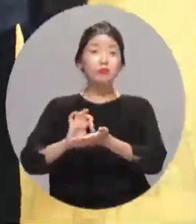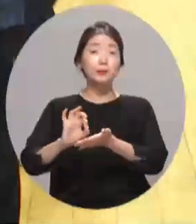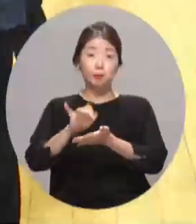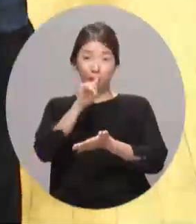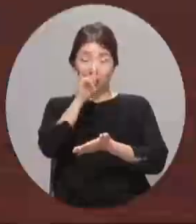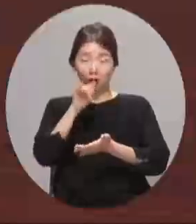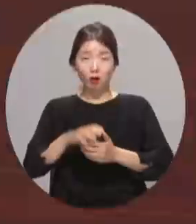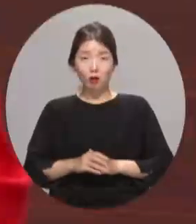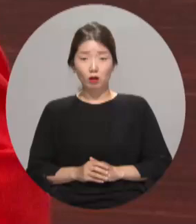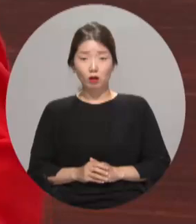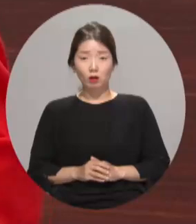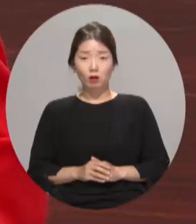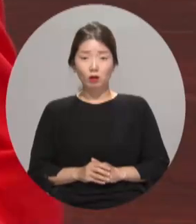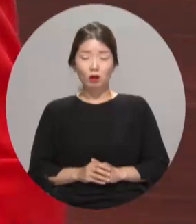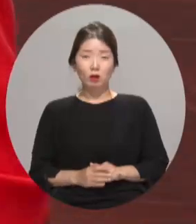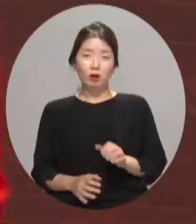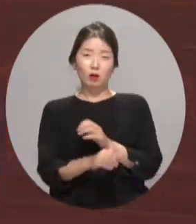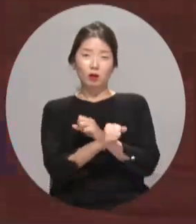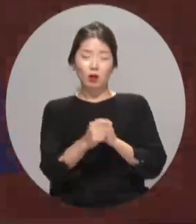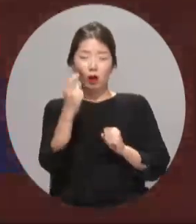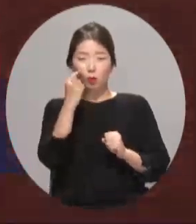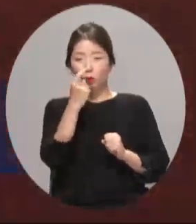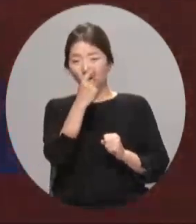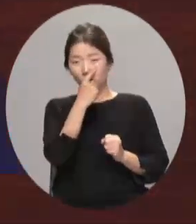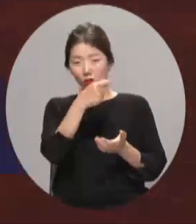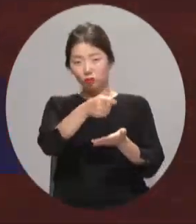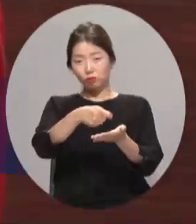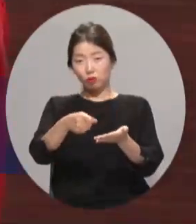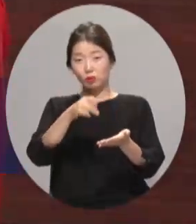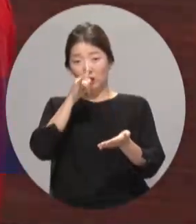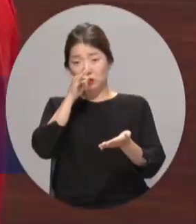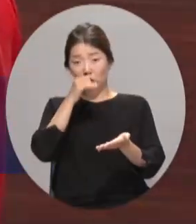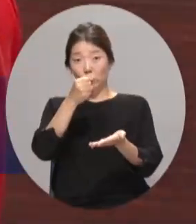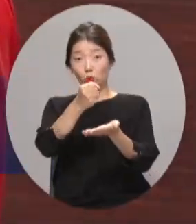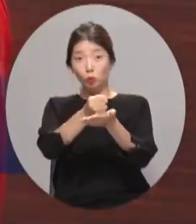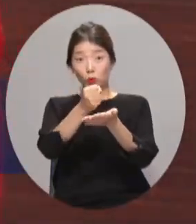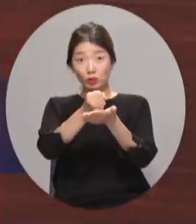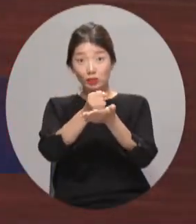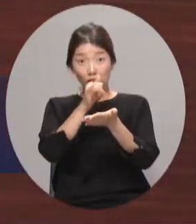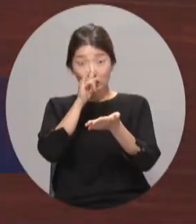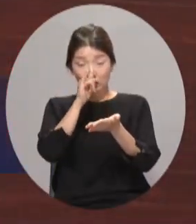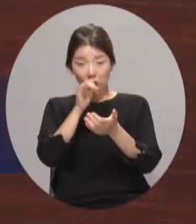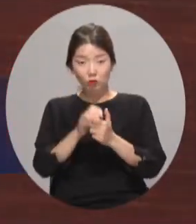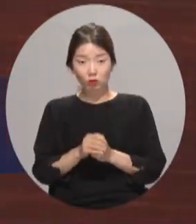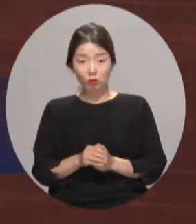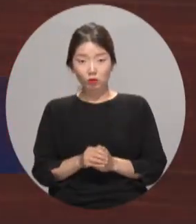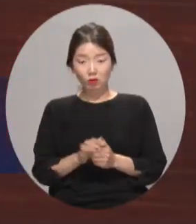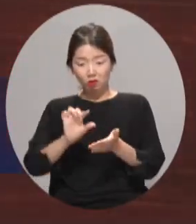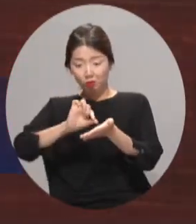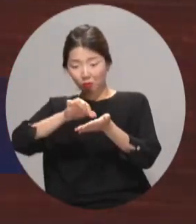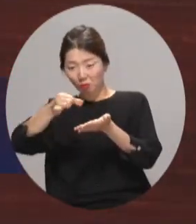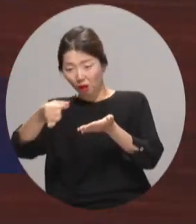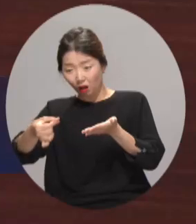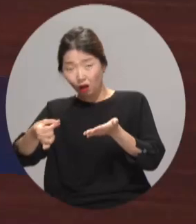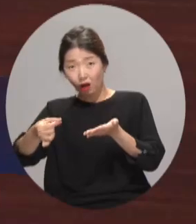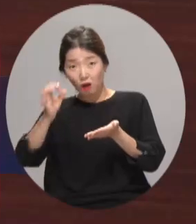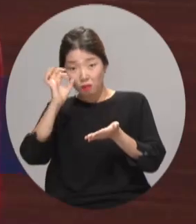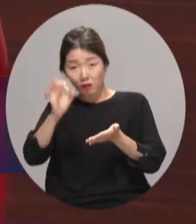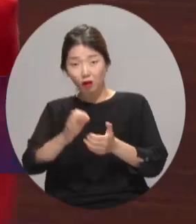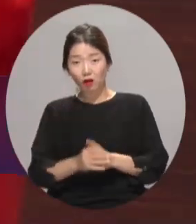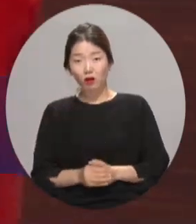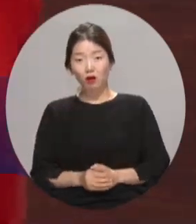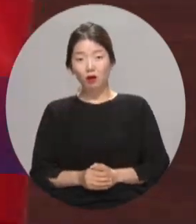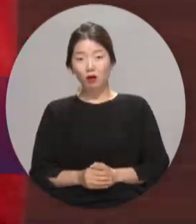밝혀졌습니다. 계약 보증금 지급 각서를 보겠습니다. 부장 티켓 오른편에 이것도 뜯어보겠습니다. 아랫부분.